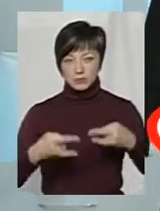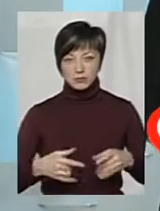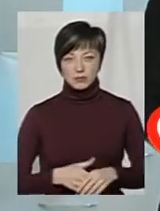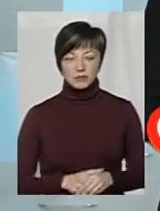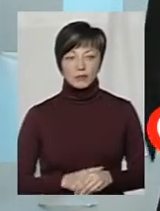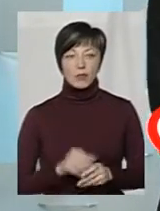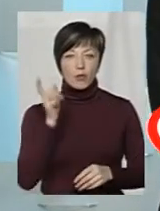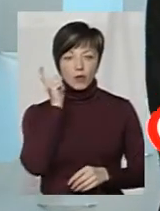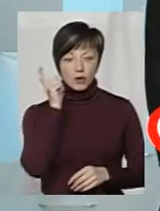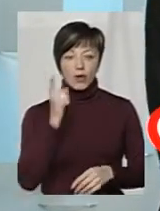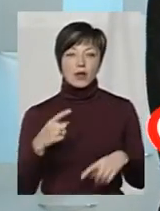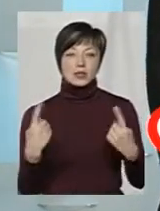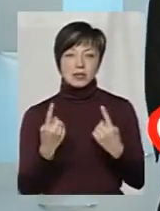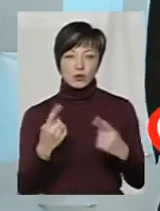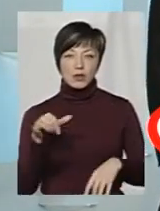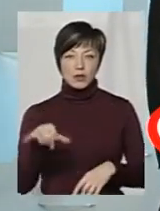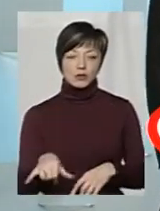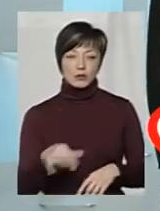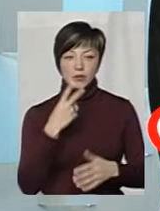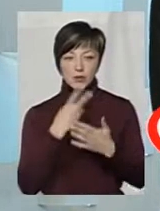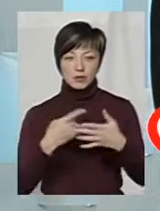096-688-5068 – це з мобільного, зі стаціонарного –